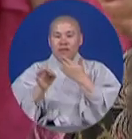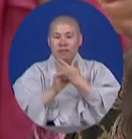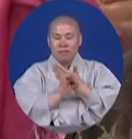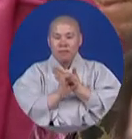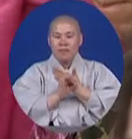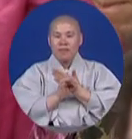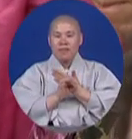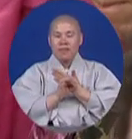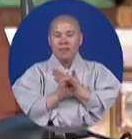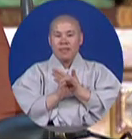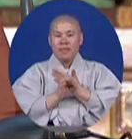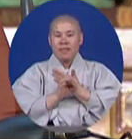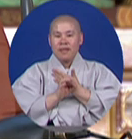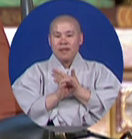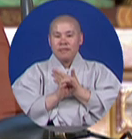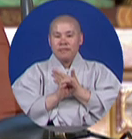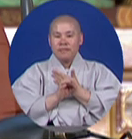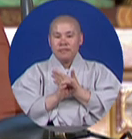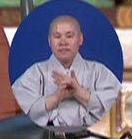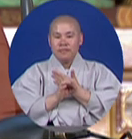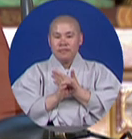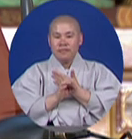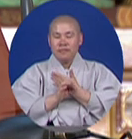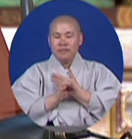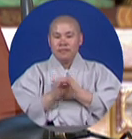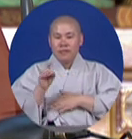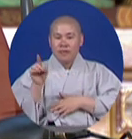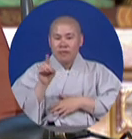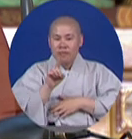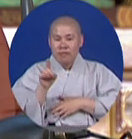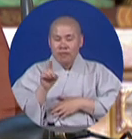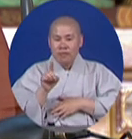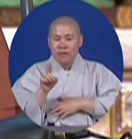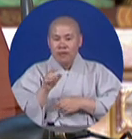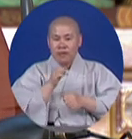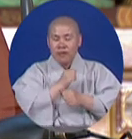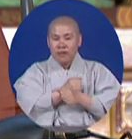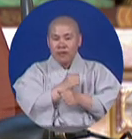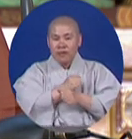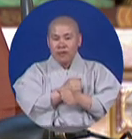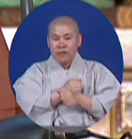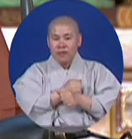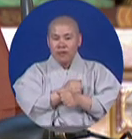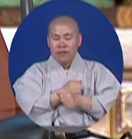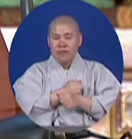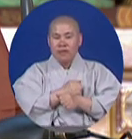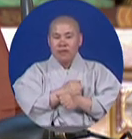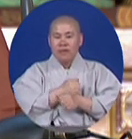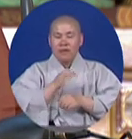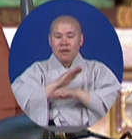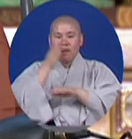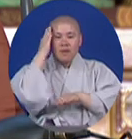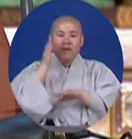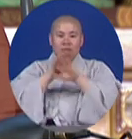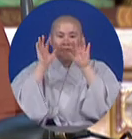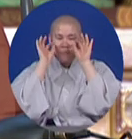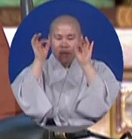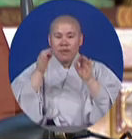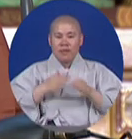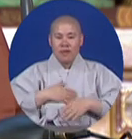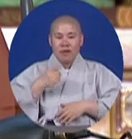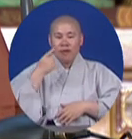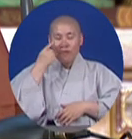내는 방법이 뭐냐, 보는 방법이 뭐냐, 그러면 이미 내 눈인데 또 뭘 본다는 거냐